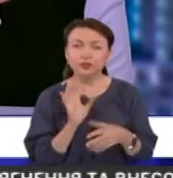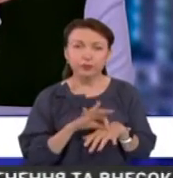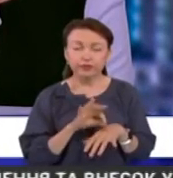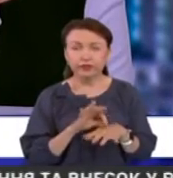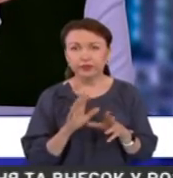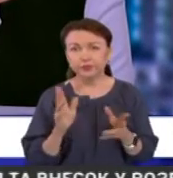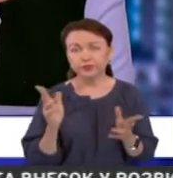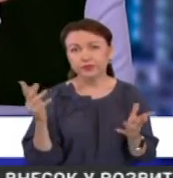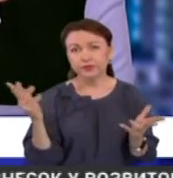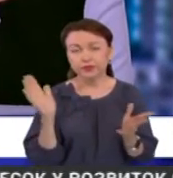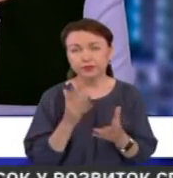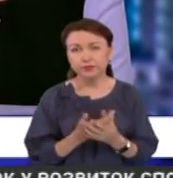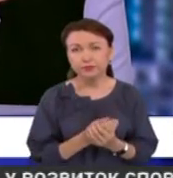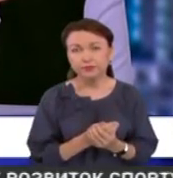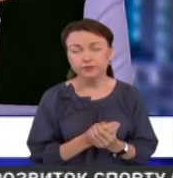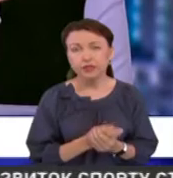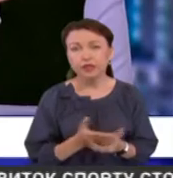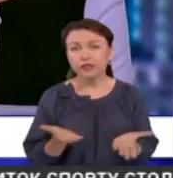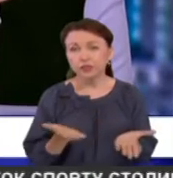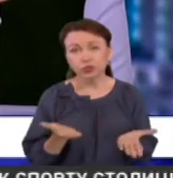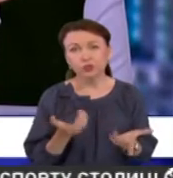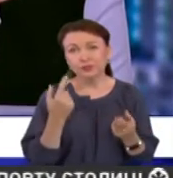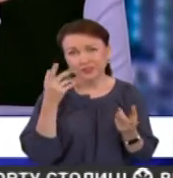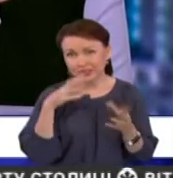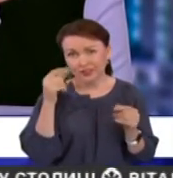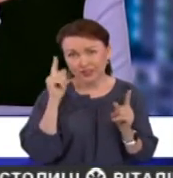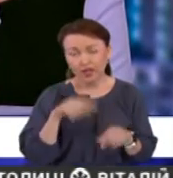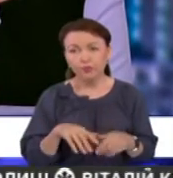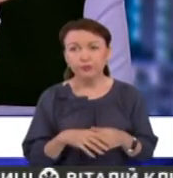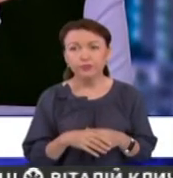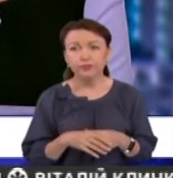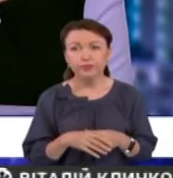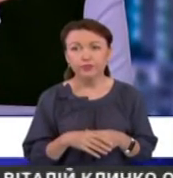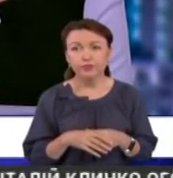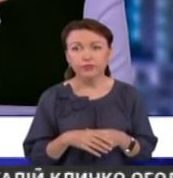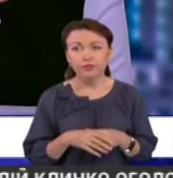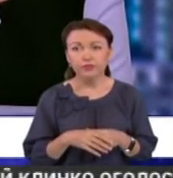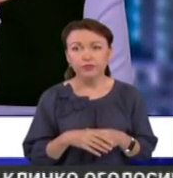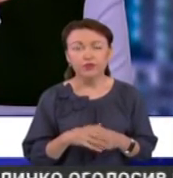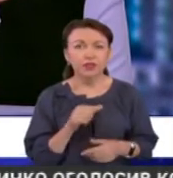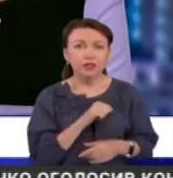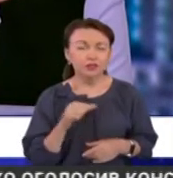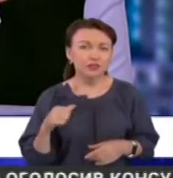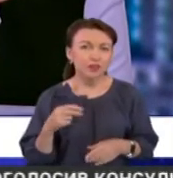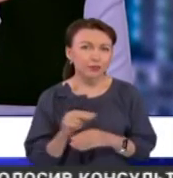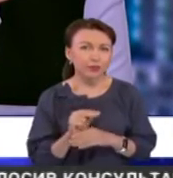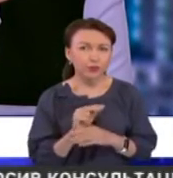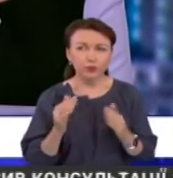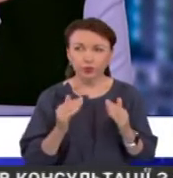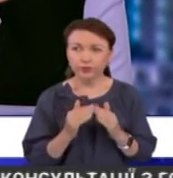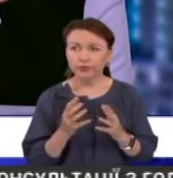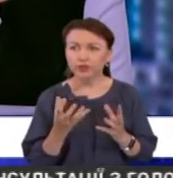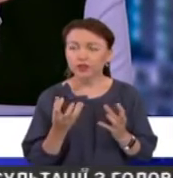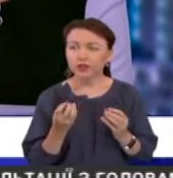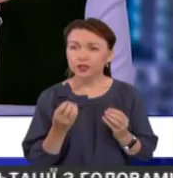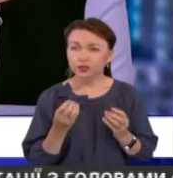Ну, тобто, ті, що ми всі знаємо, більшість з нас, мабуть, навіть лікує вдома. Пані Наталю, зараз ще